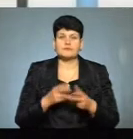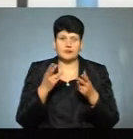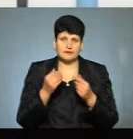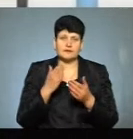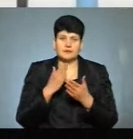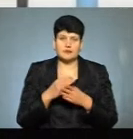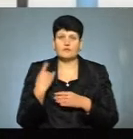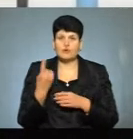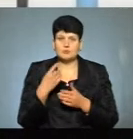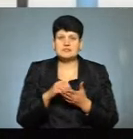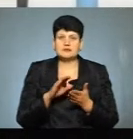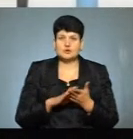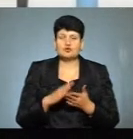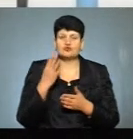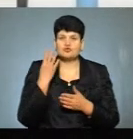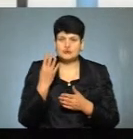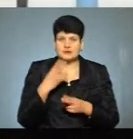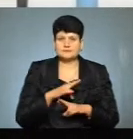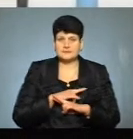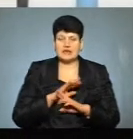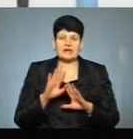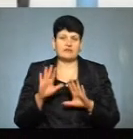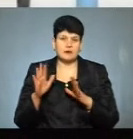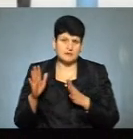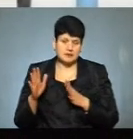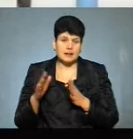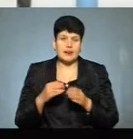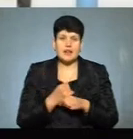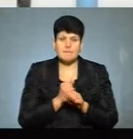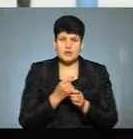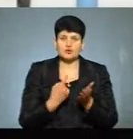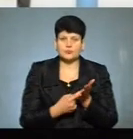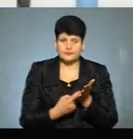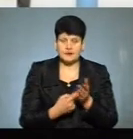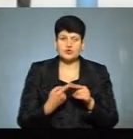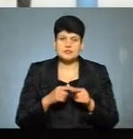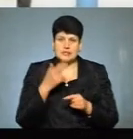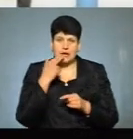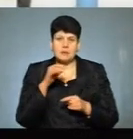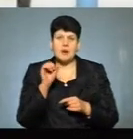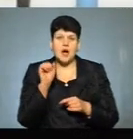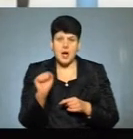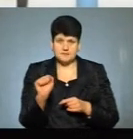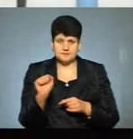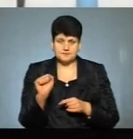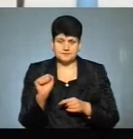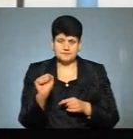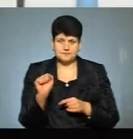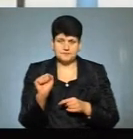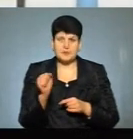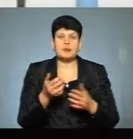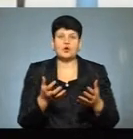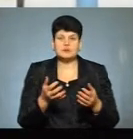області зареєстровано 4 летальних випадки, лабораторно підтверджено, що це грип А, і от отримали